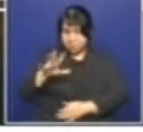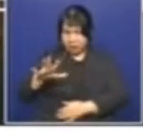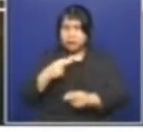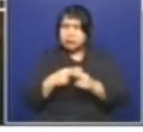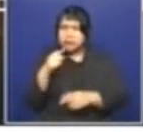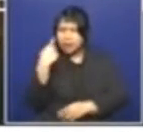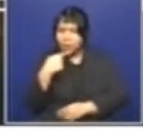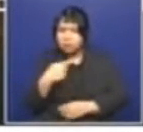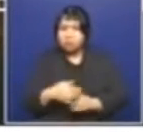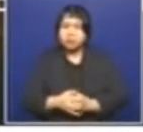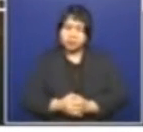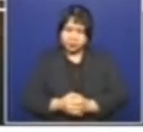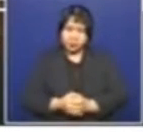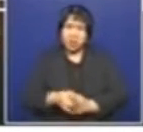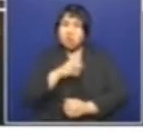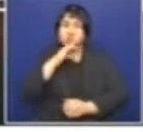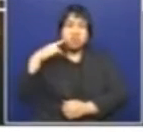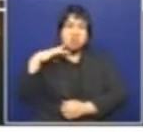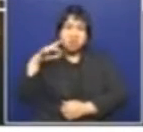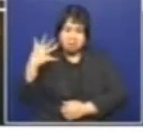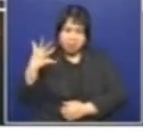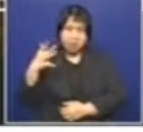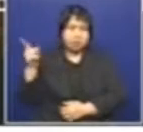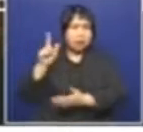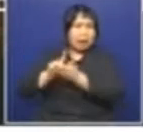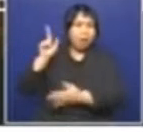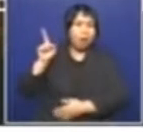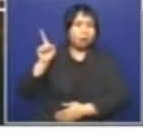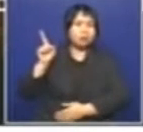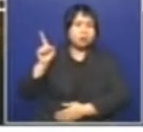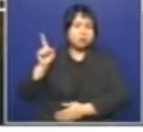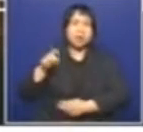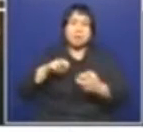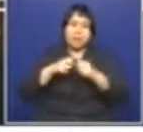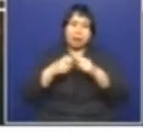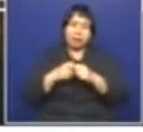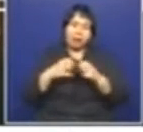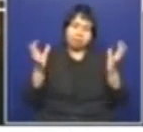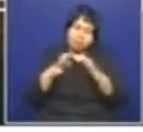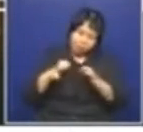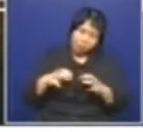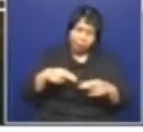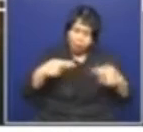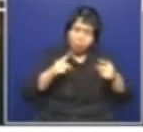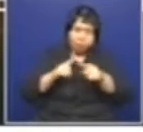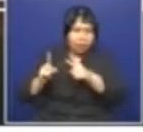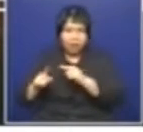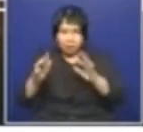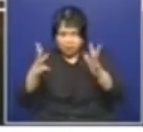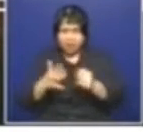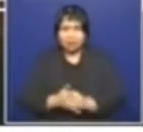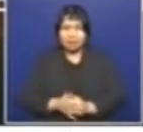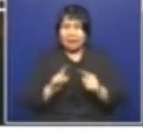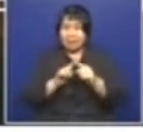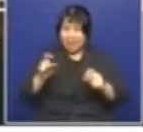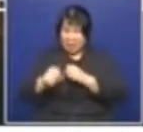ถ้าท่านไม่ดื้อนะท่านลาออกซะไม่เกิดประวัติศาสตร์แต่ปีที่มันน่าจะเกิดแต่มันไม่เกิดเพ